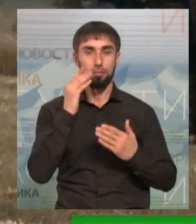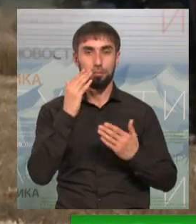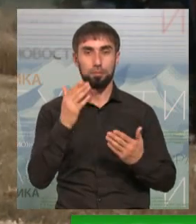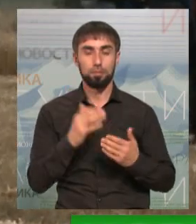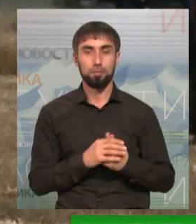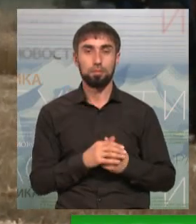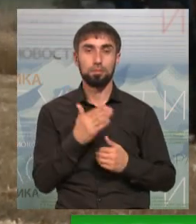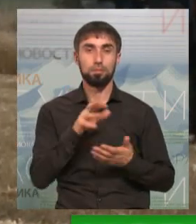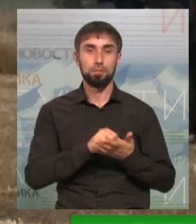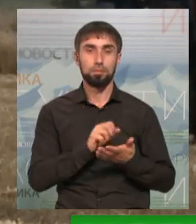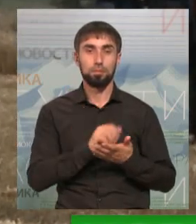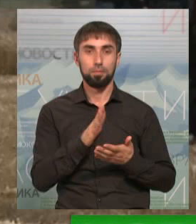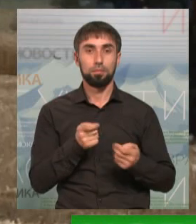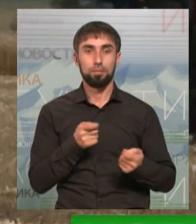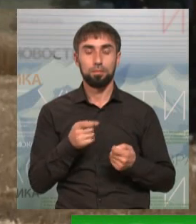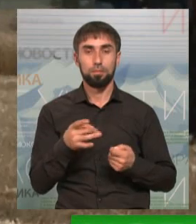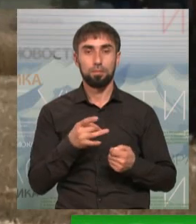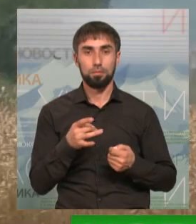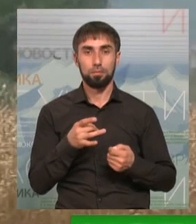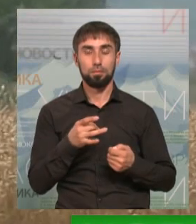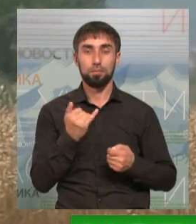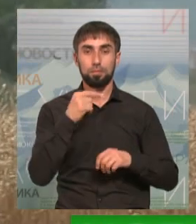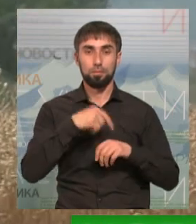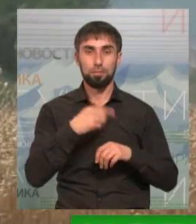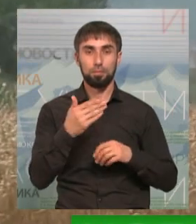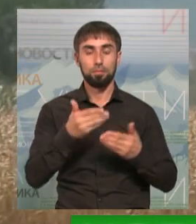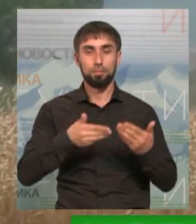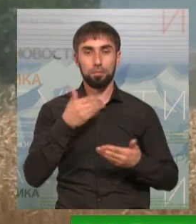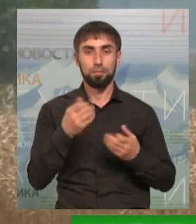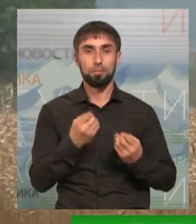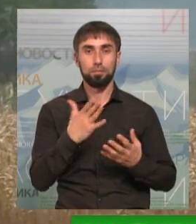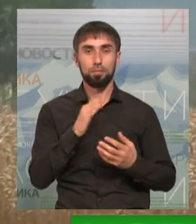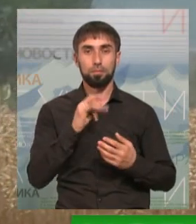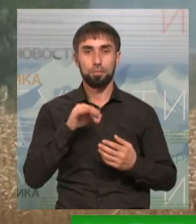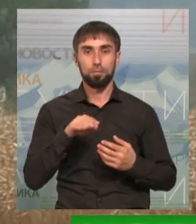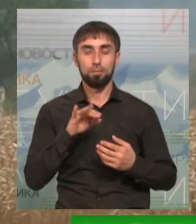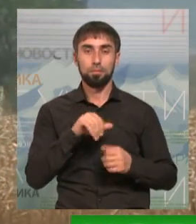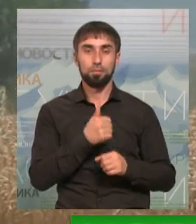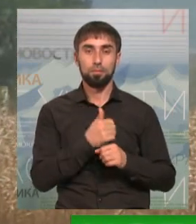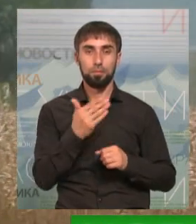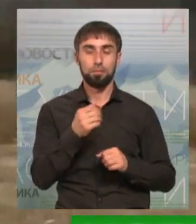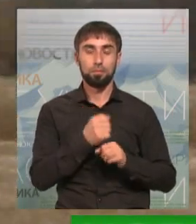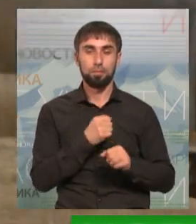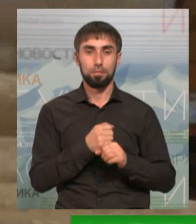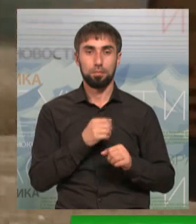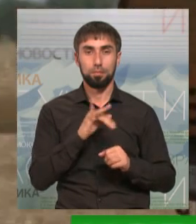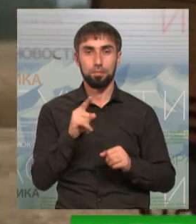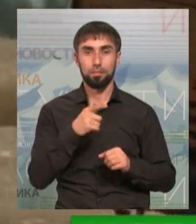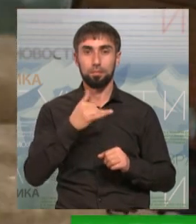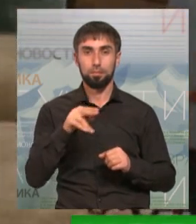неизвестно. Этим займется правительство республики. На данный момент рассматриваются несколько вариантов. Основное – это создание из